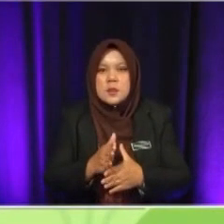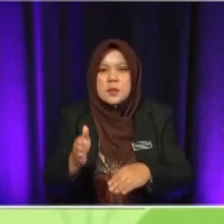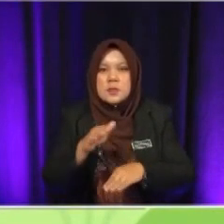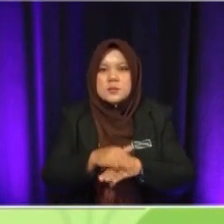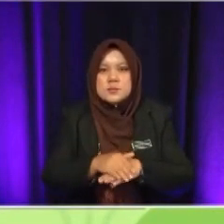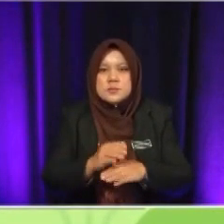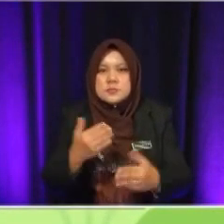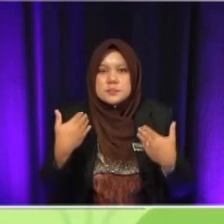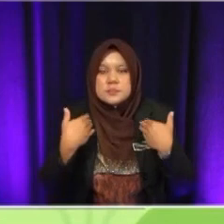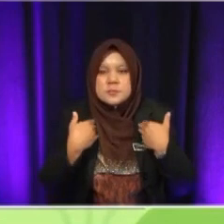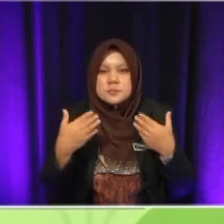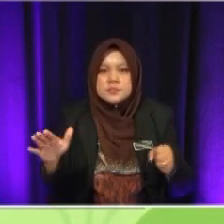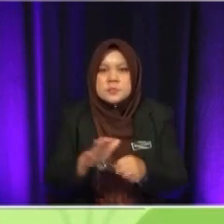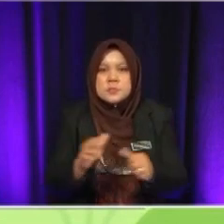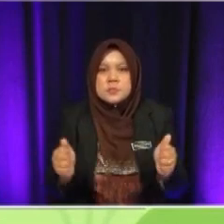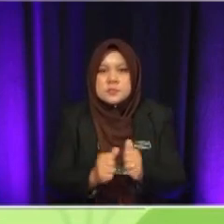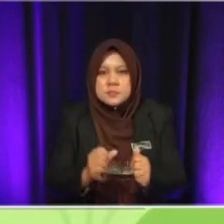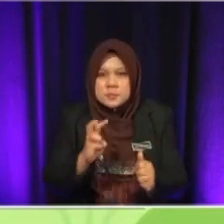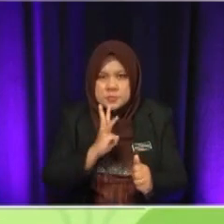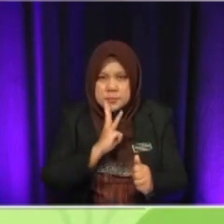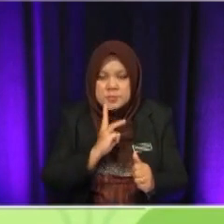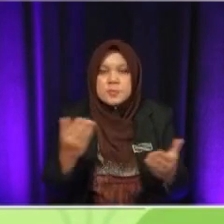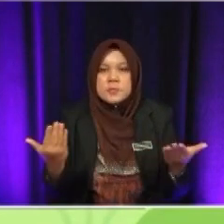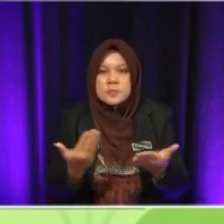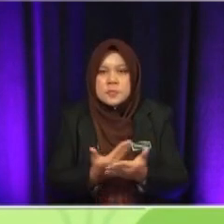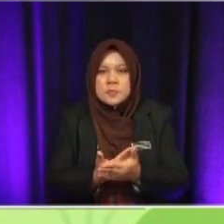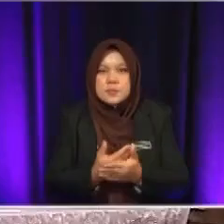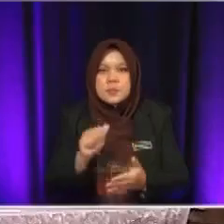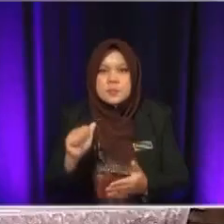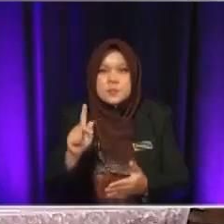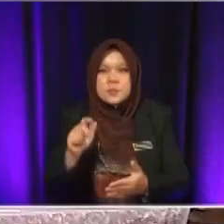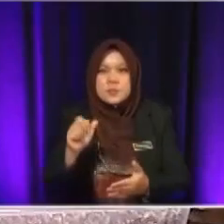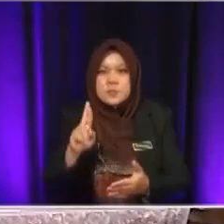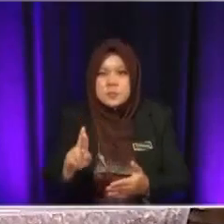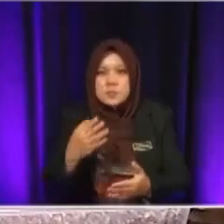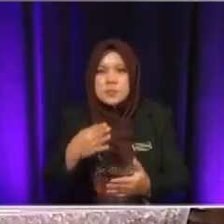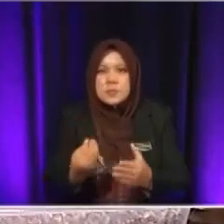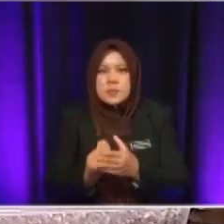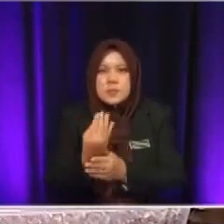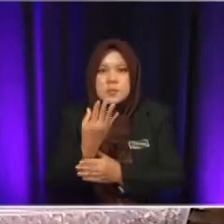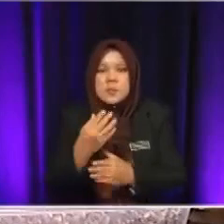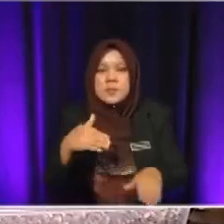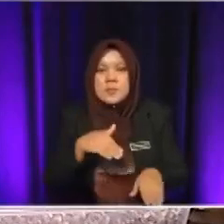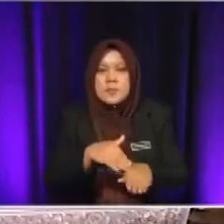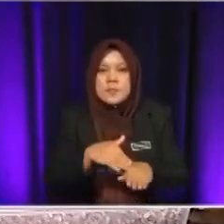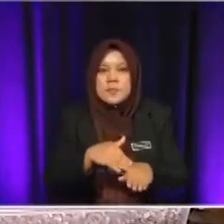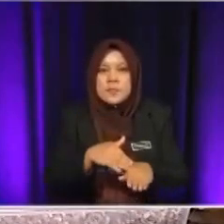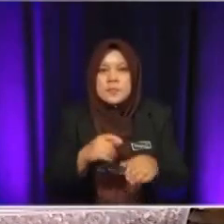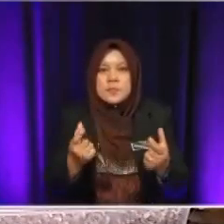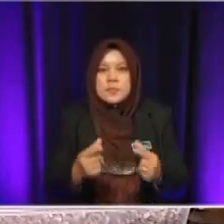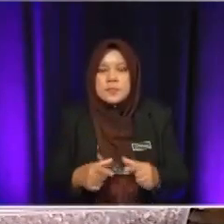atas ni akan ada penuh dengan air lah. So bila ada air, barulah akar tu akan tumbuh lah pada